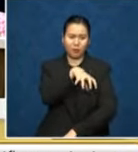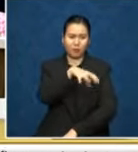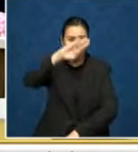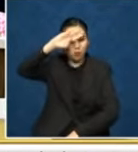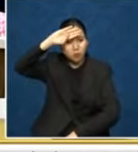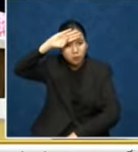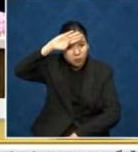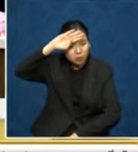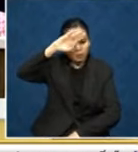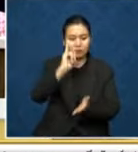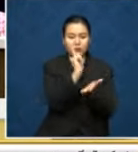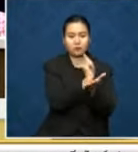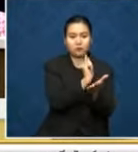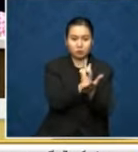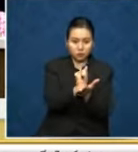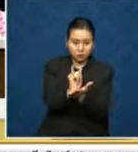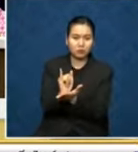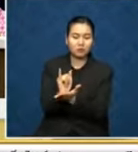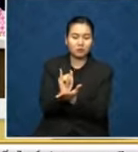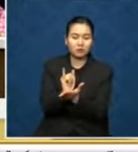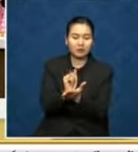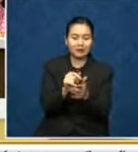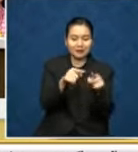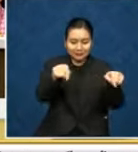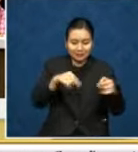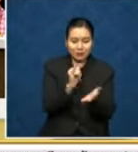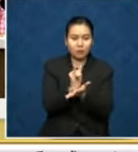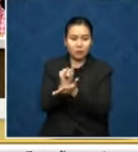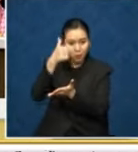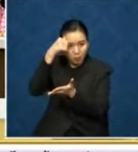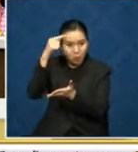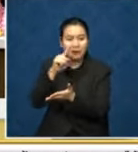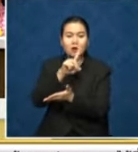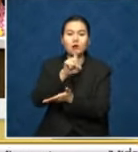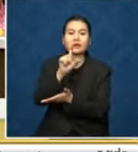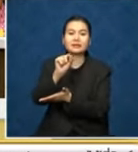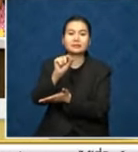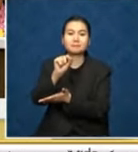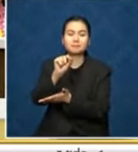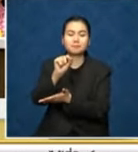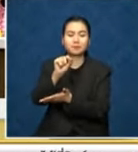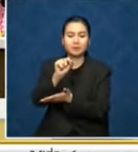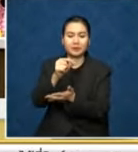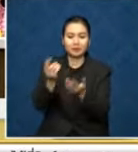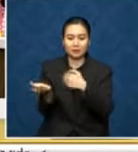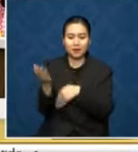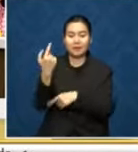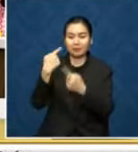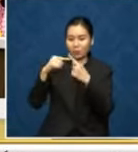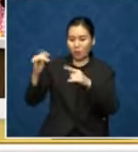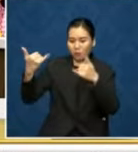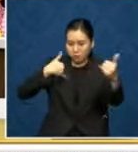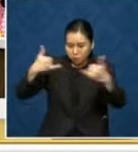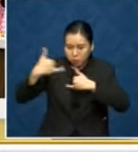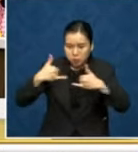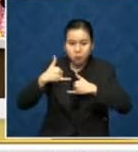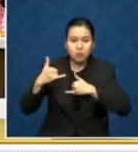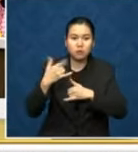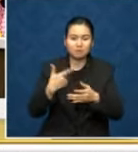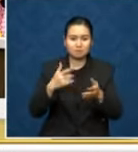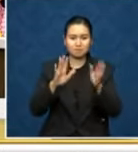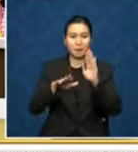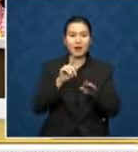ในขนาด120เตียงต่อวันครับท่านประธานครับแต่ปัจจุบันมีผู้มาใช้บริการจริงขนาด150